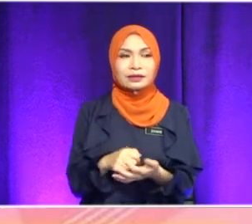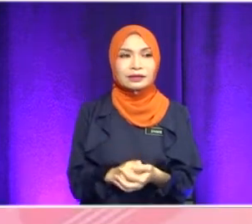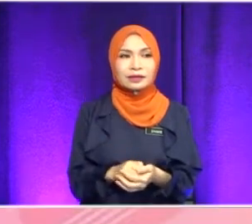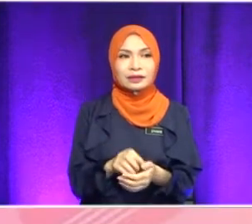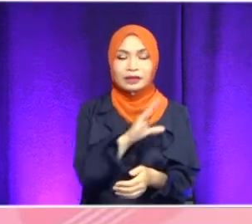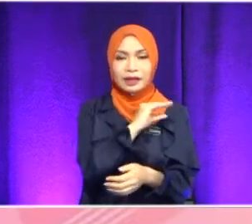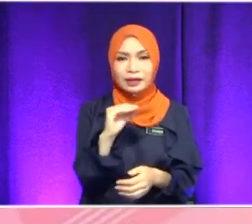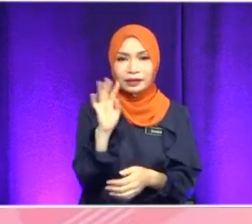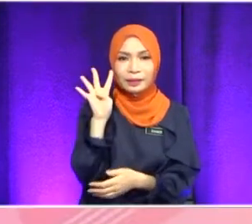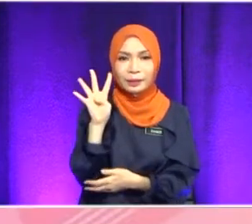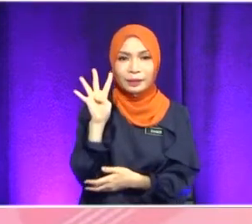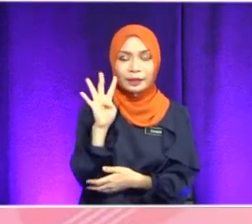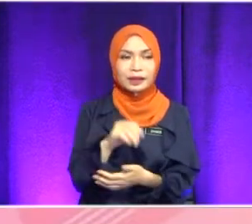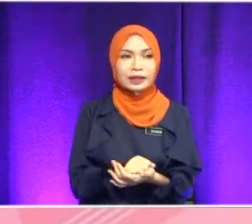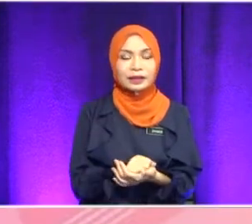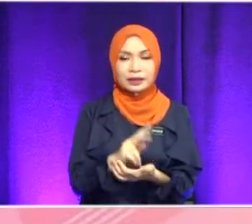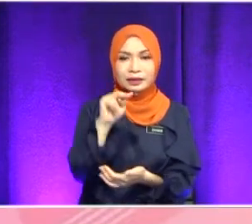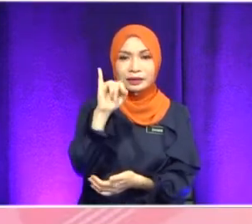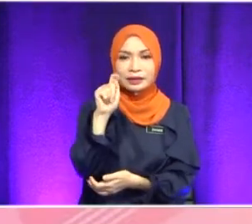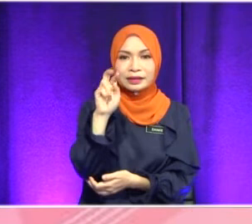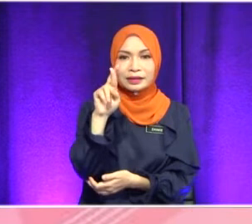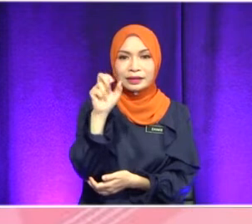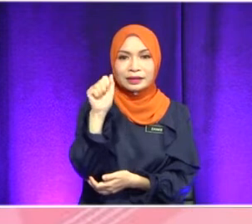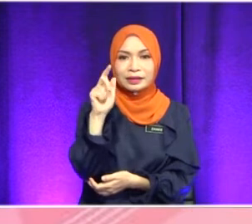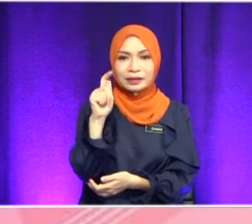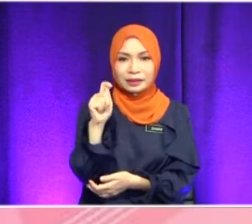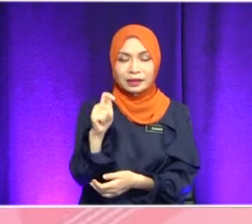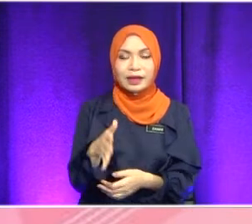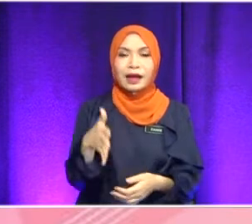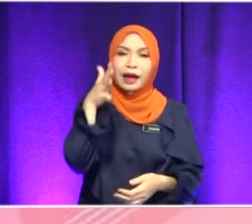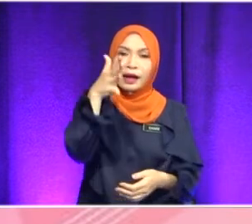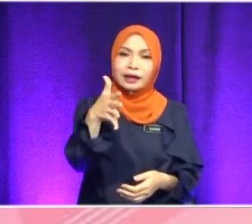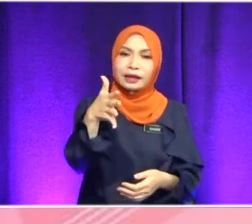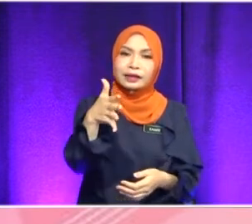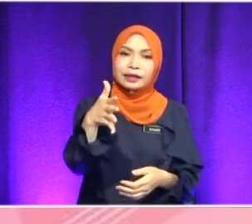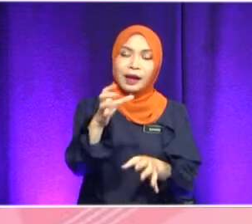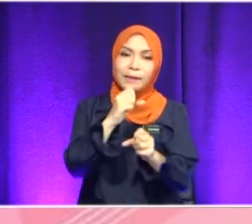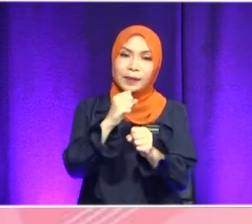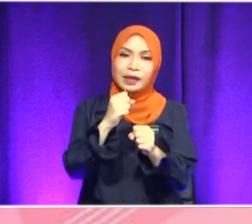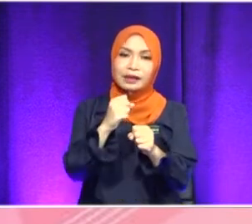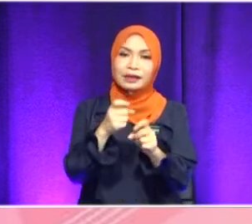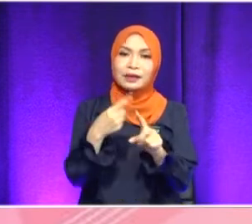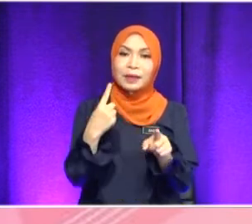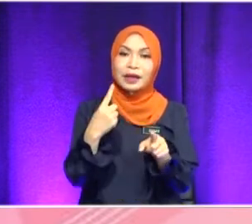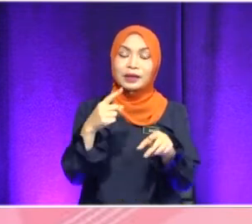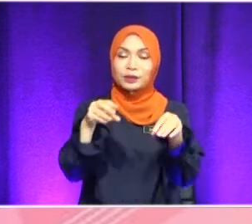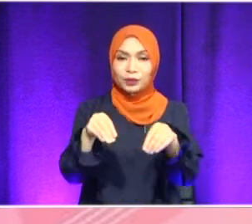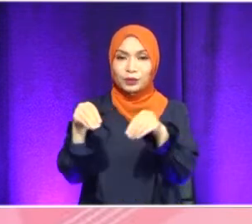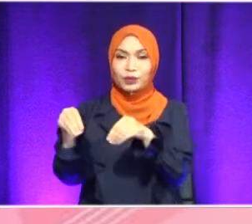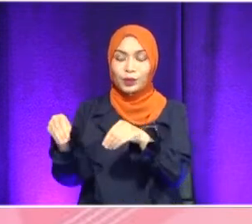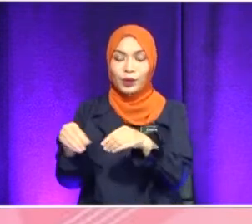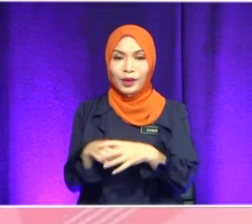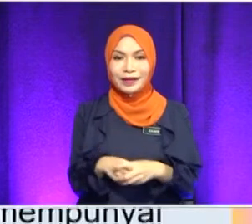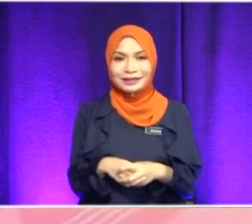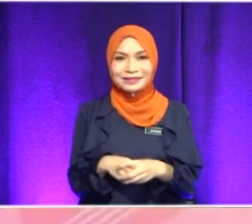tadi akan diserap oleh tumbuh-tumbuhan maka yang akan lo ada akal yang tertinggal tadi hasilnya padat walau kacang